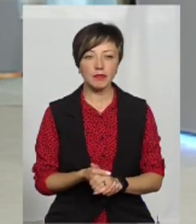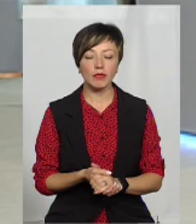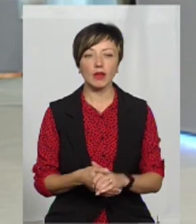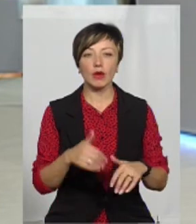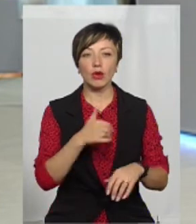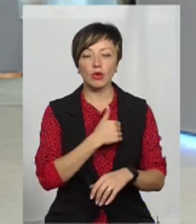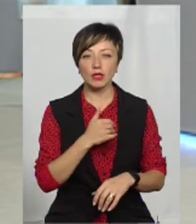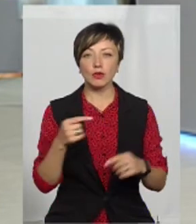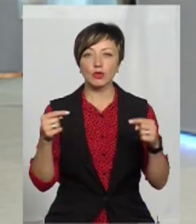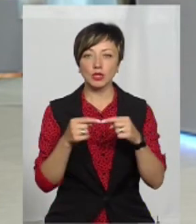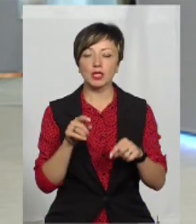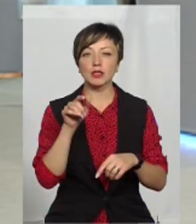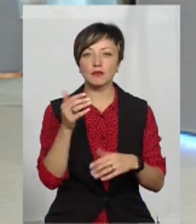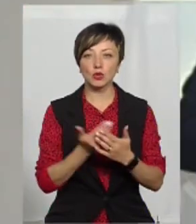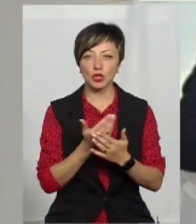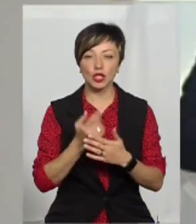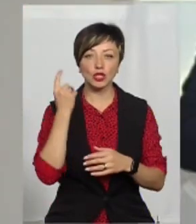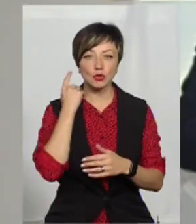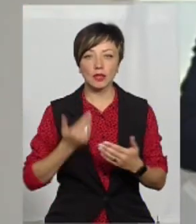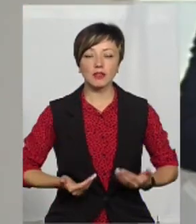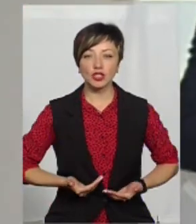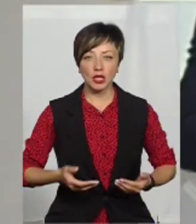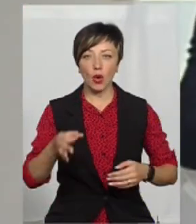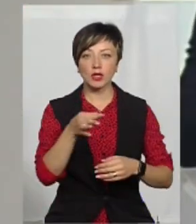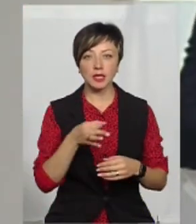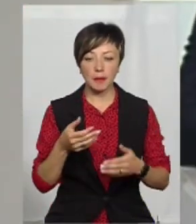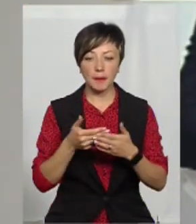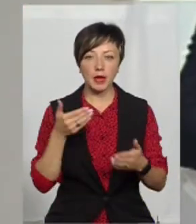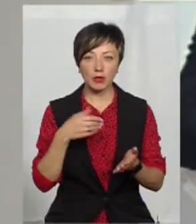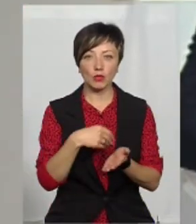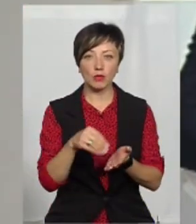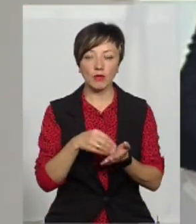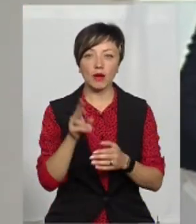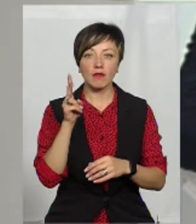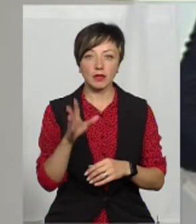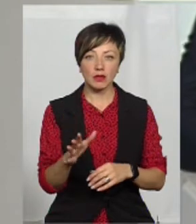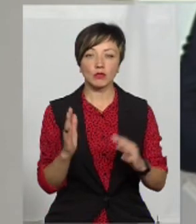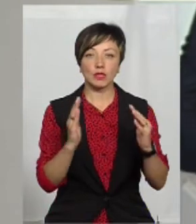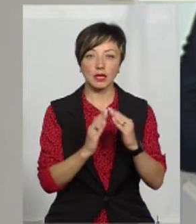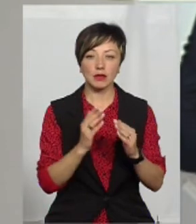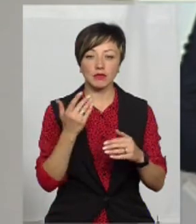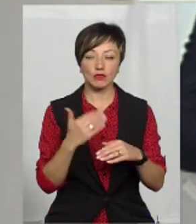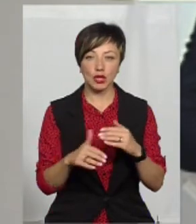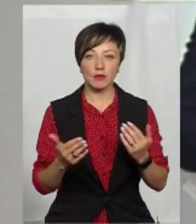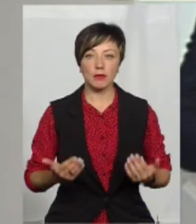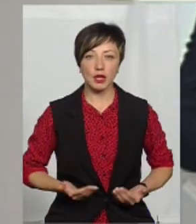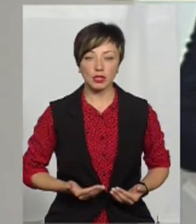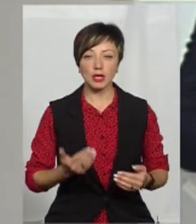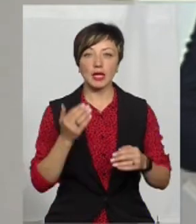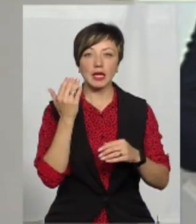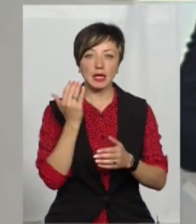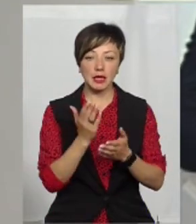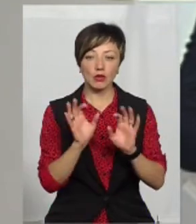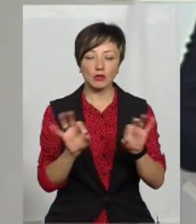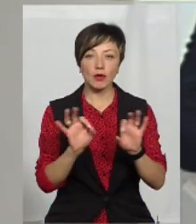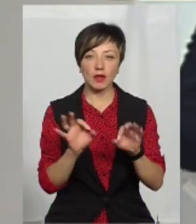ще вас уточнити, в сюжеті ми чули від жительки Озерної, що перед тим, як вона купувала квартиру у будинку, в якому вже мешкає,